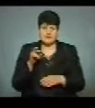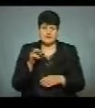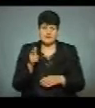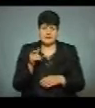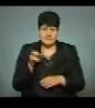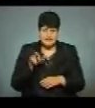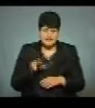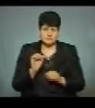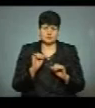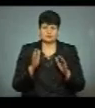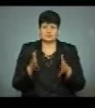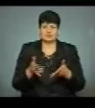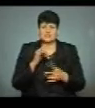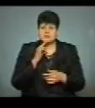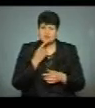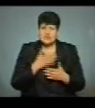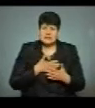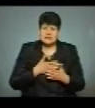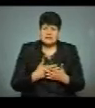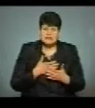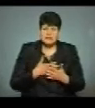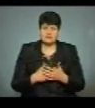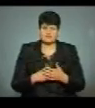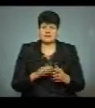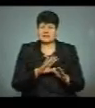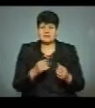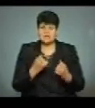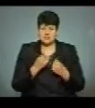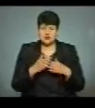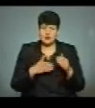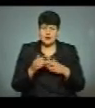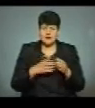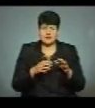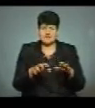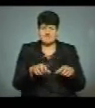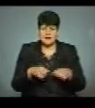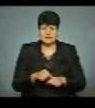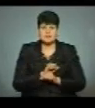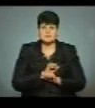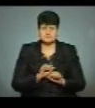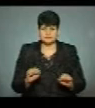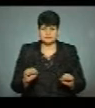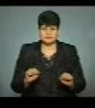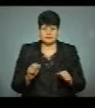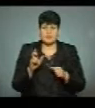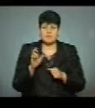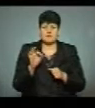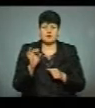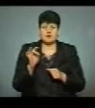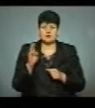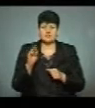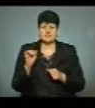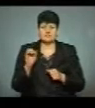алергічних реакцій, до затруднення дихання. Незахищеними руками виривати не потрібно. І борщівник сосновського.